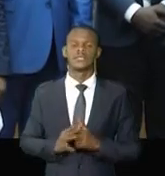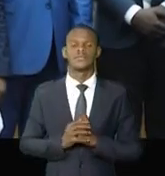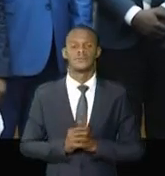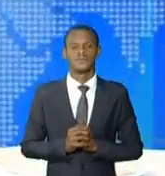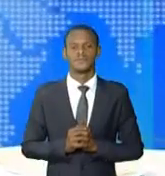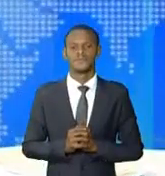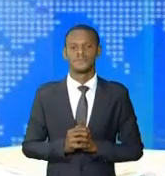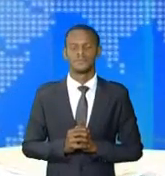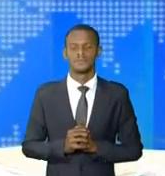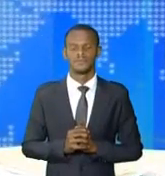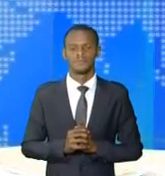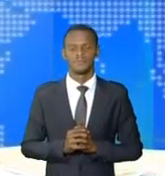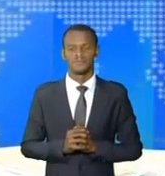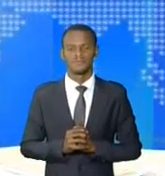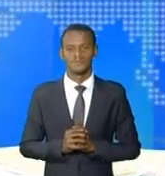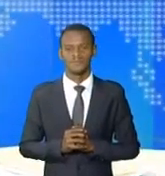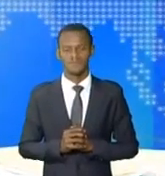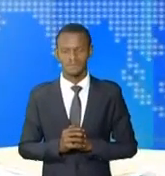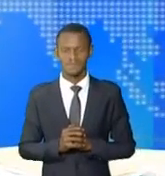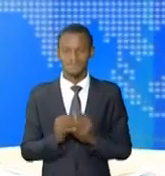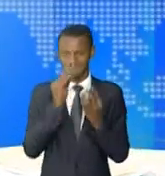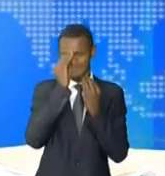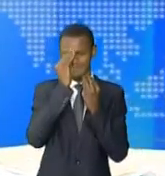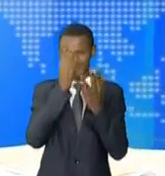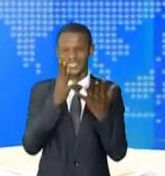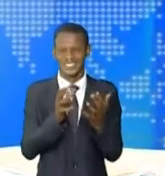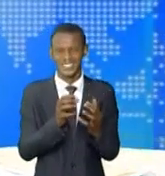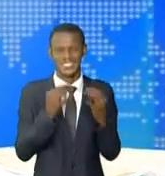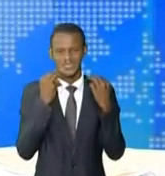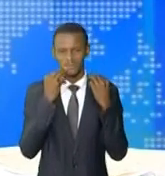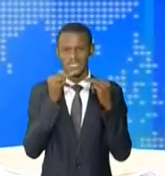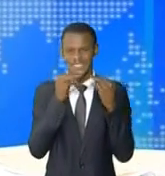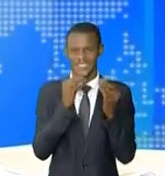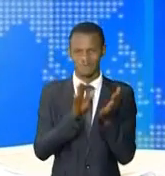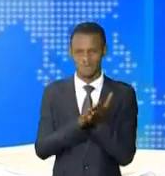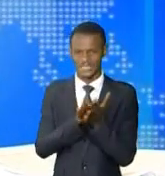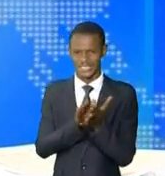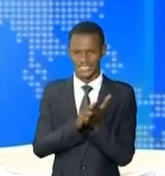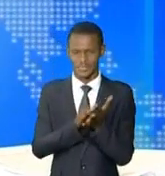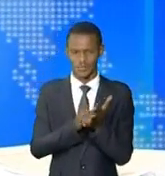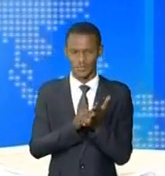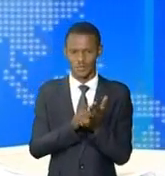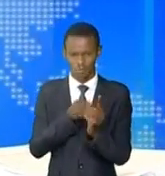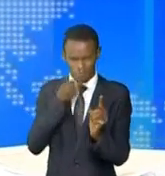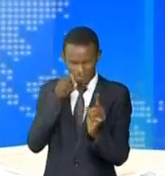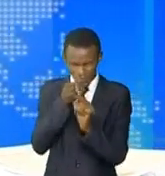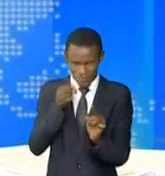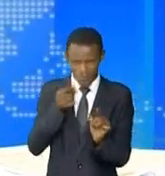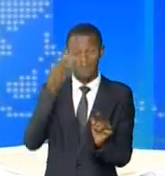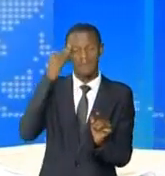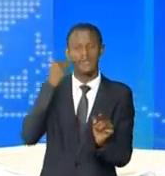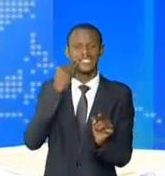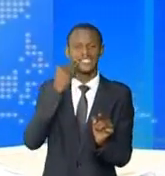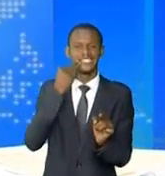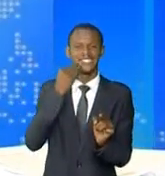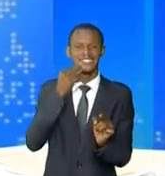Tshilombo. Et justement, ce message de félicitations adressé au Premier ministre Samalukonde-Kenge